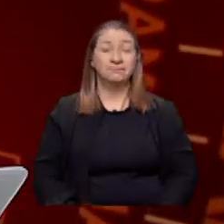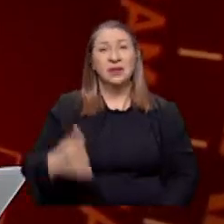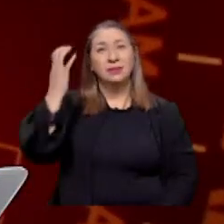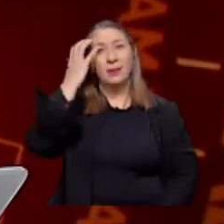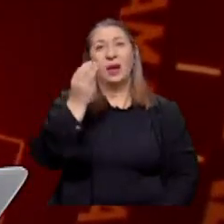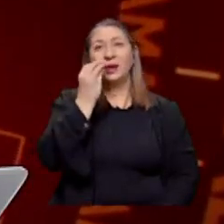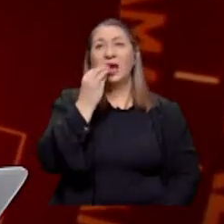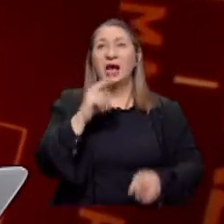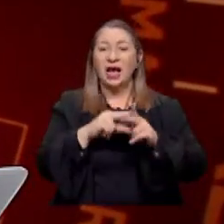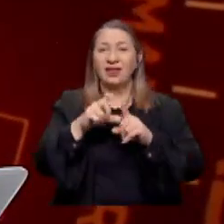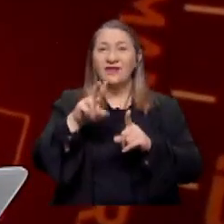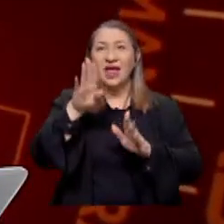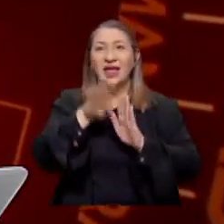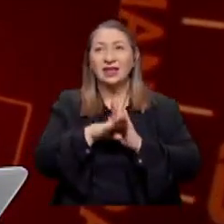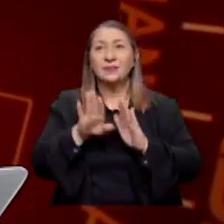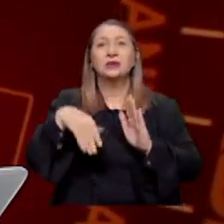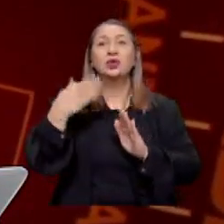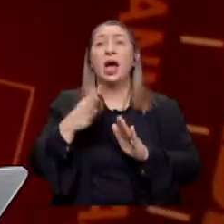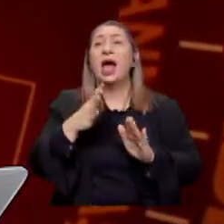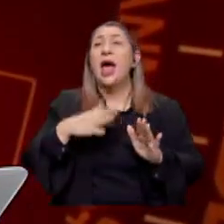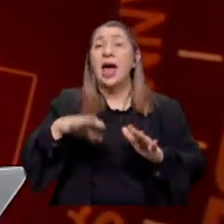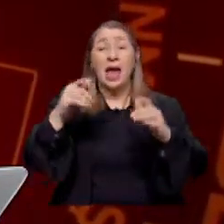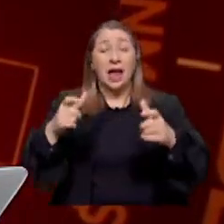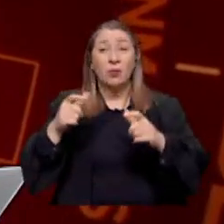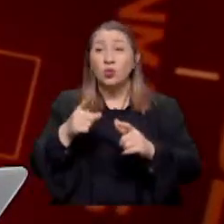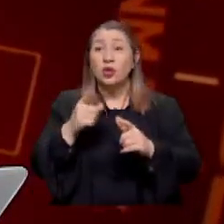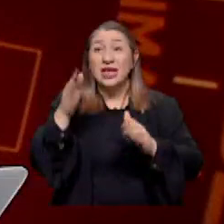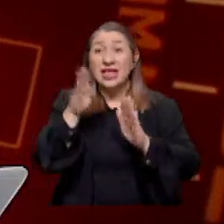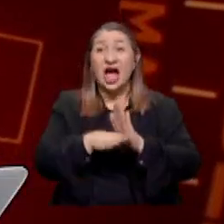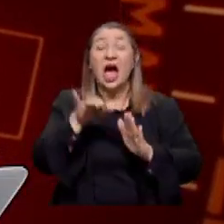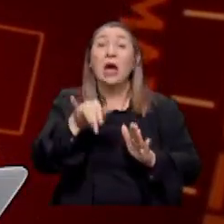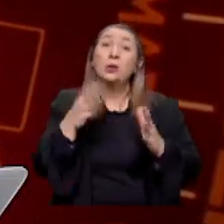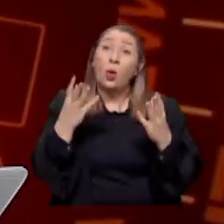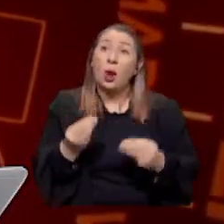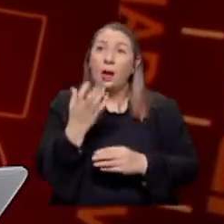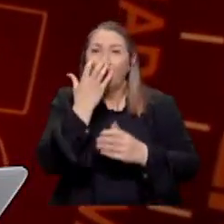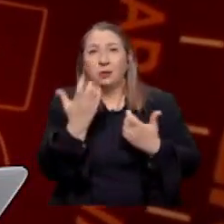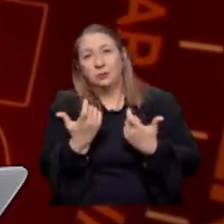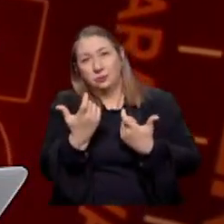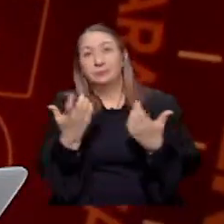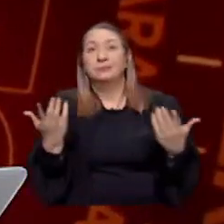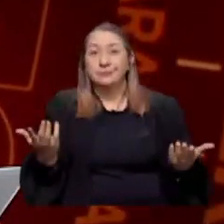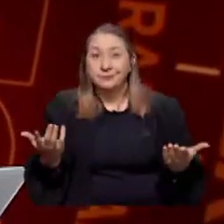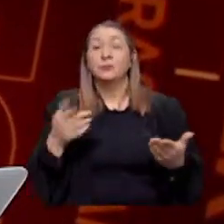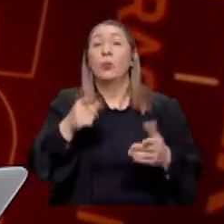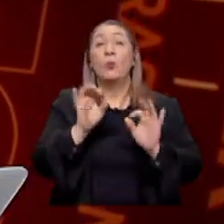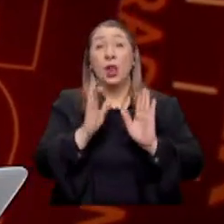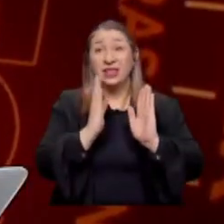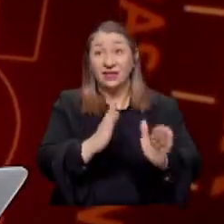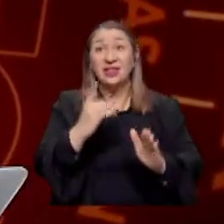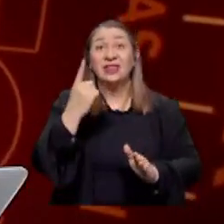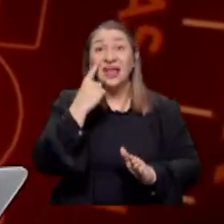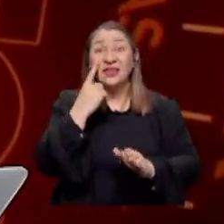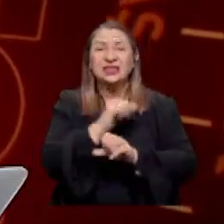temel gıdadaki KDV indiriminden sonra her alanda bu indirimler haklı olarak bekleniyor şimdi tabii. Böyle giderse